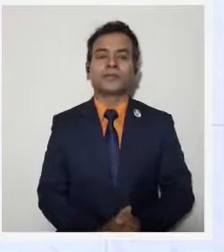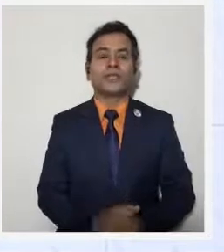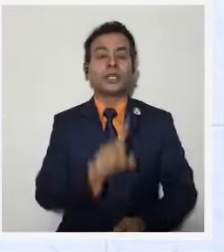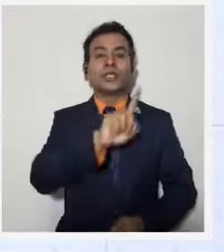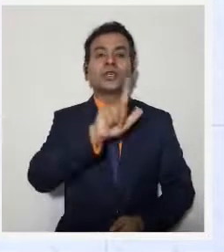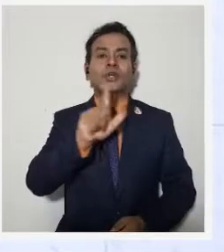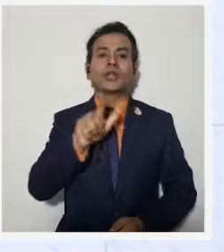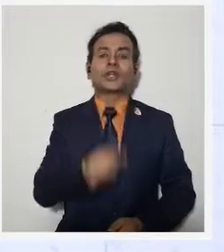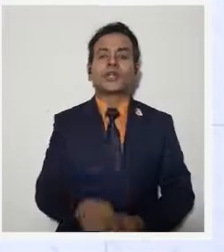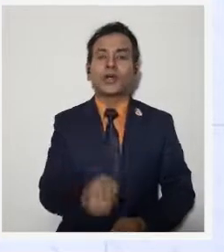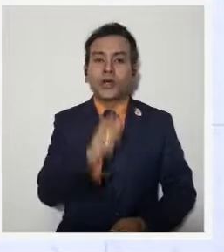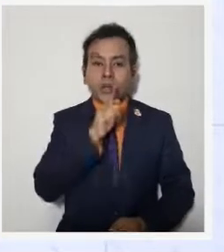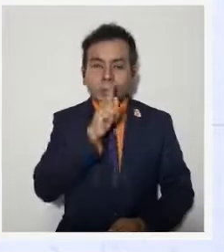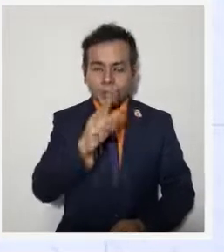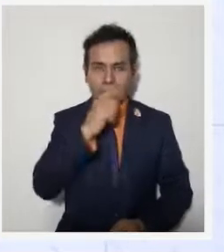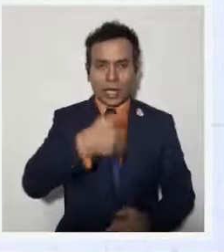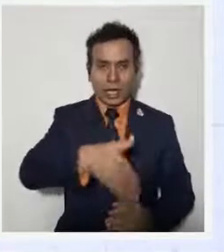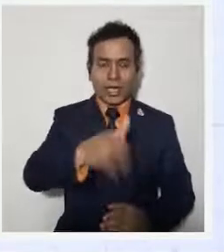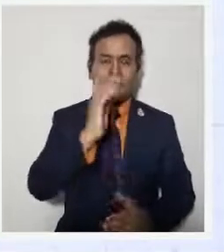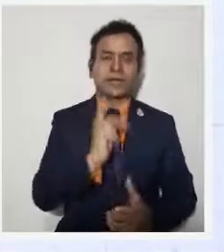পেয়েছি,